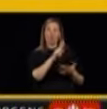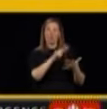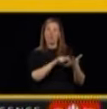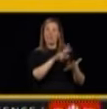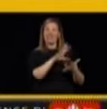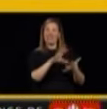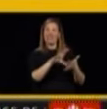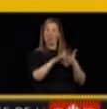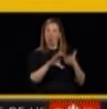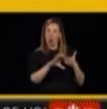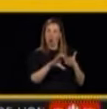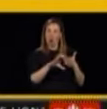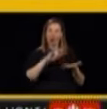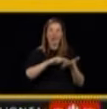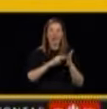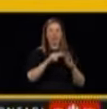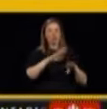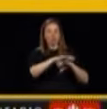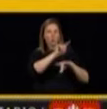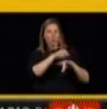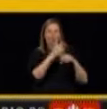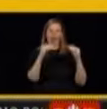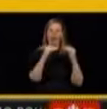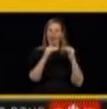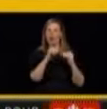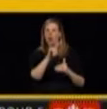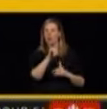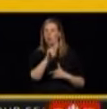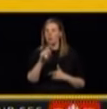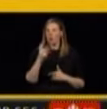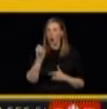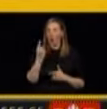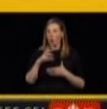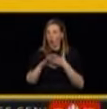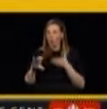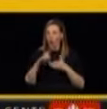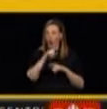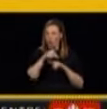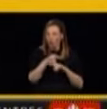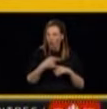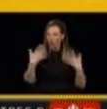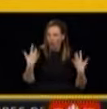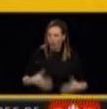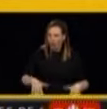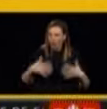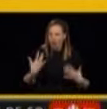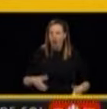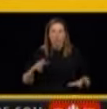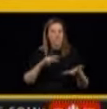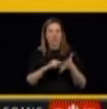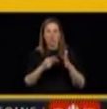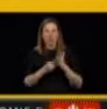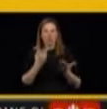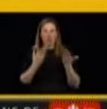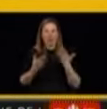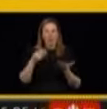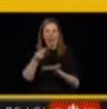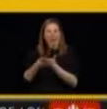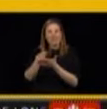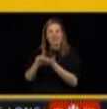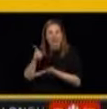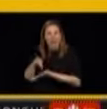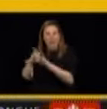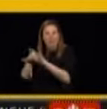dont 211 $ de l'heure. Et il y a des gens qui trouvent que c'est sans commune mesure avec ce que vont faire les préposés ou ce que vont faire